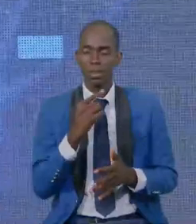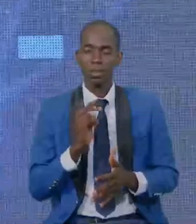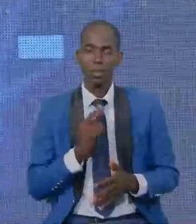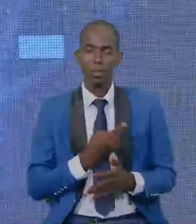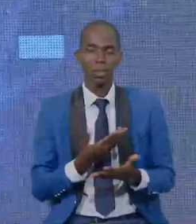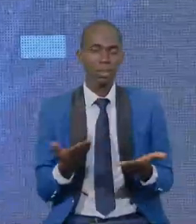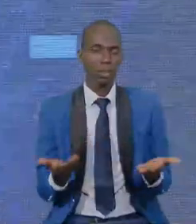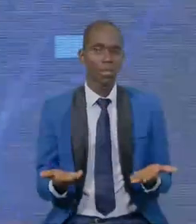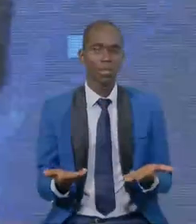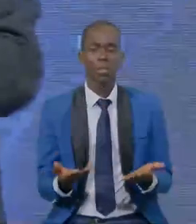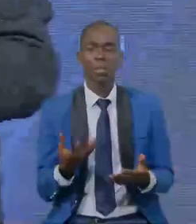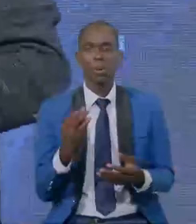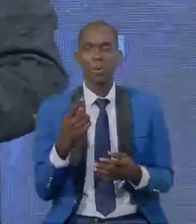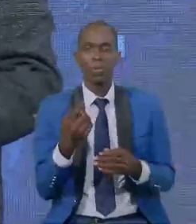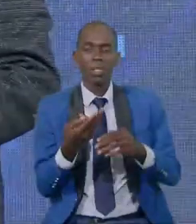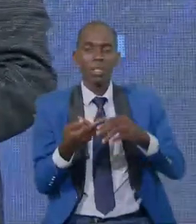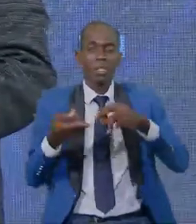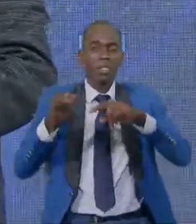dit: